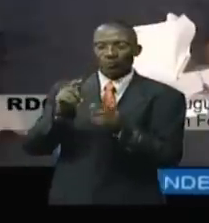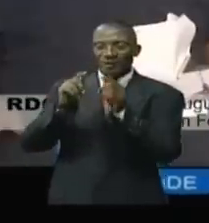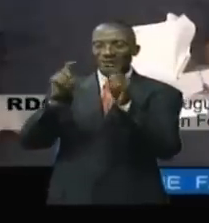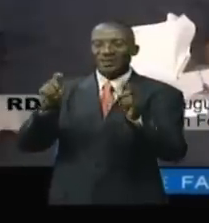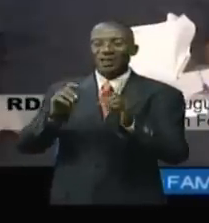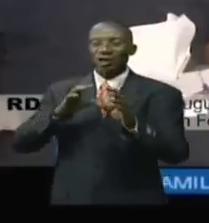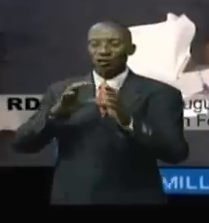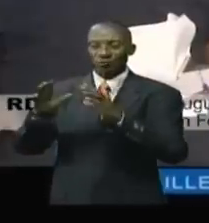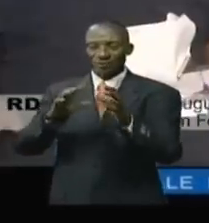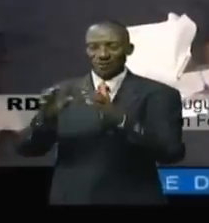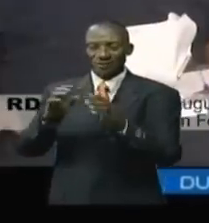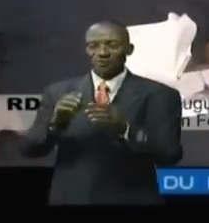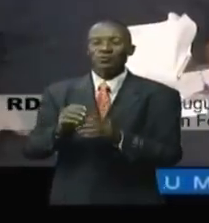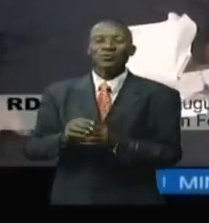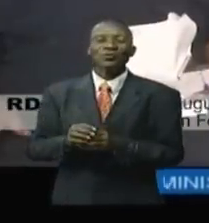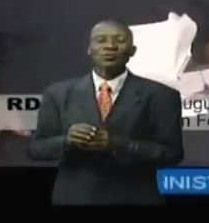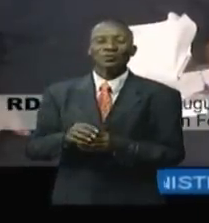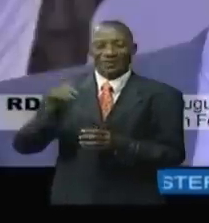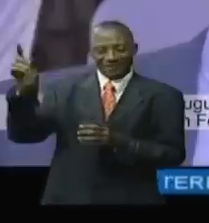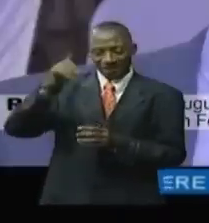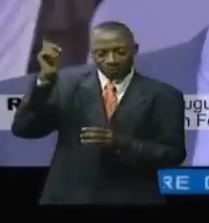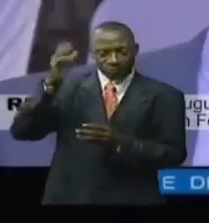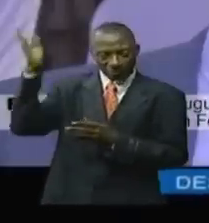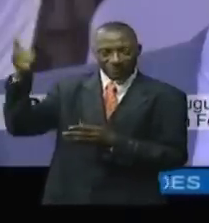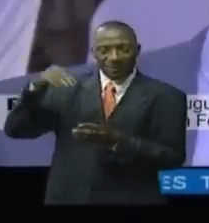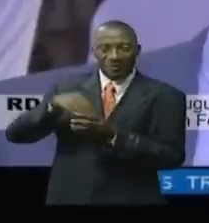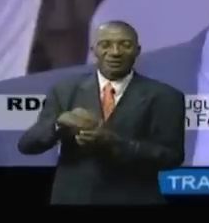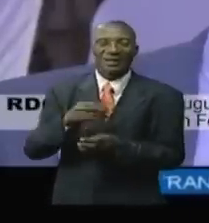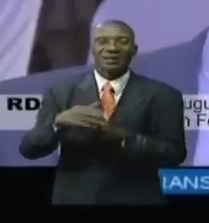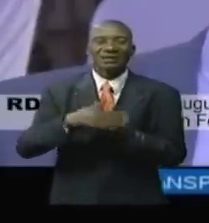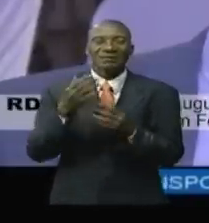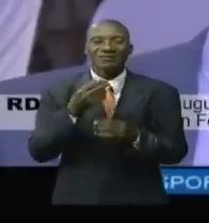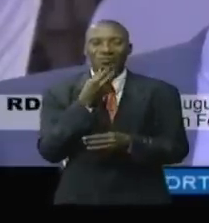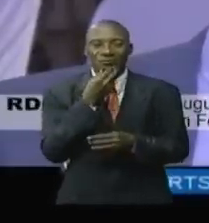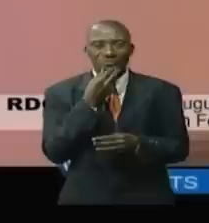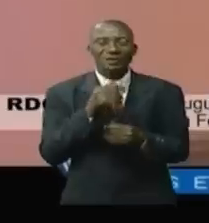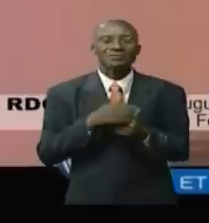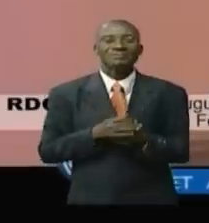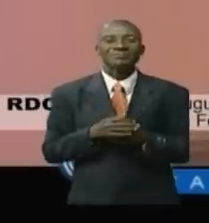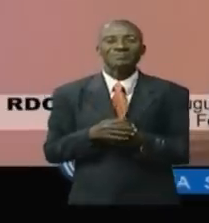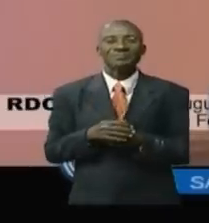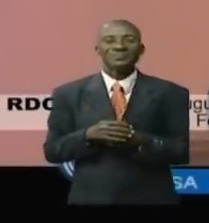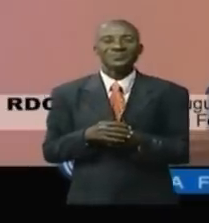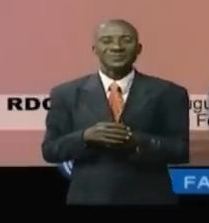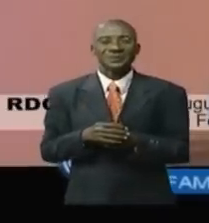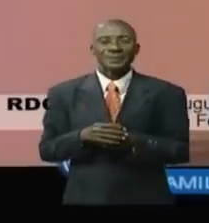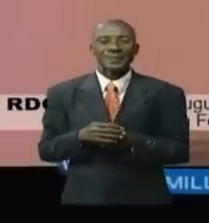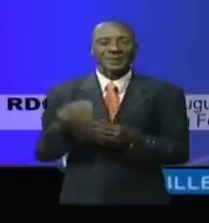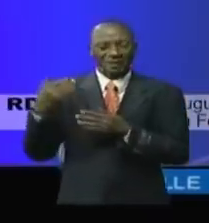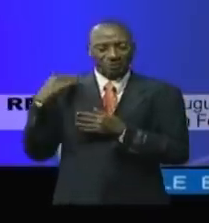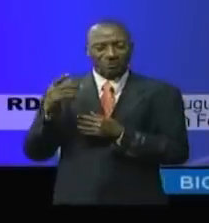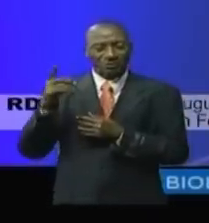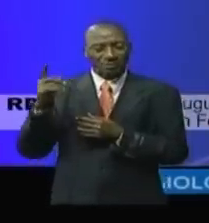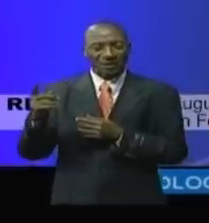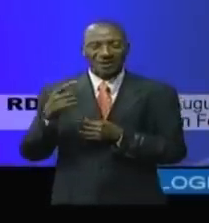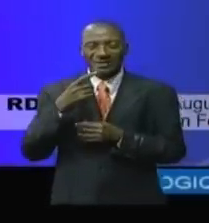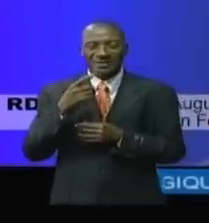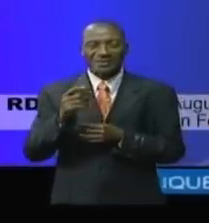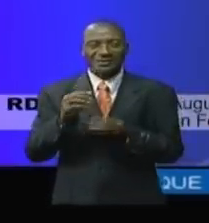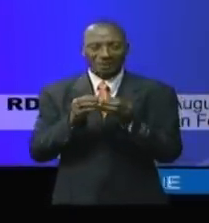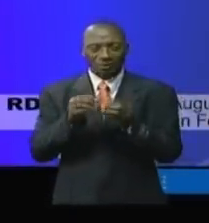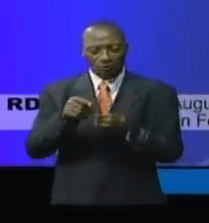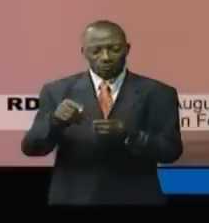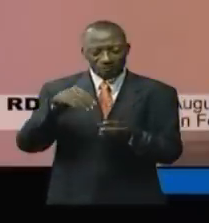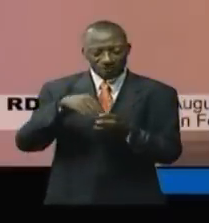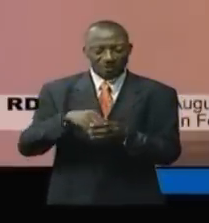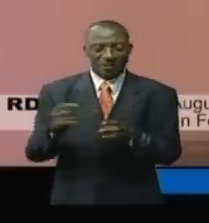technologies de l'information et de la communication. Augustin Kibasa Maliba a précisé que ces forums rentrent dans le cadre de la Journée